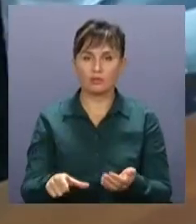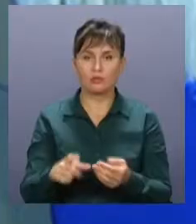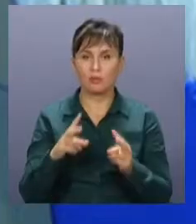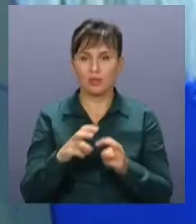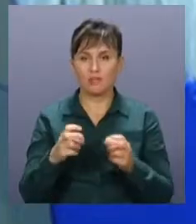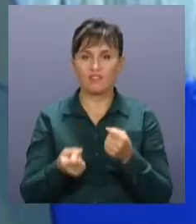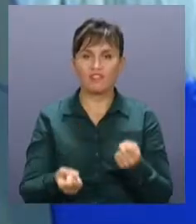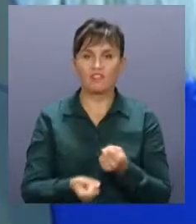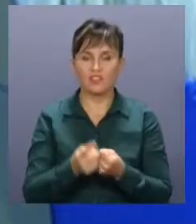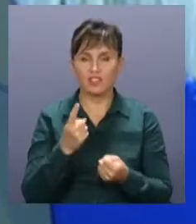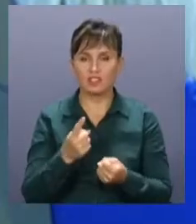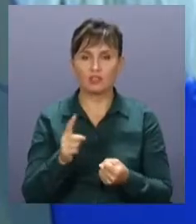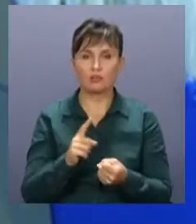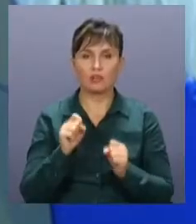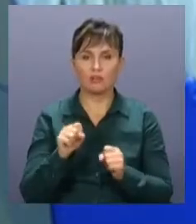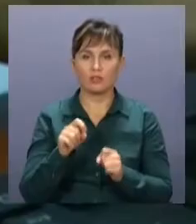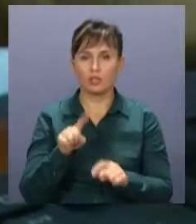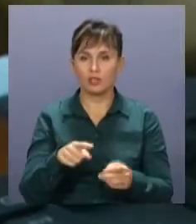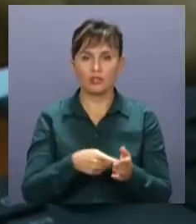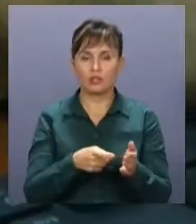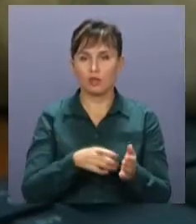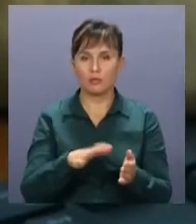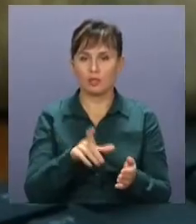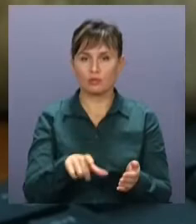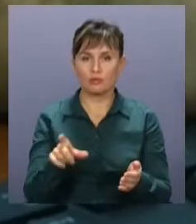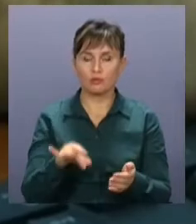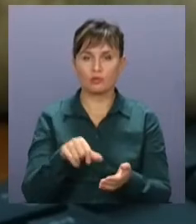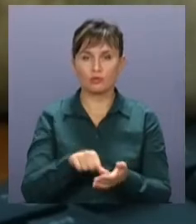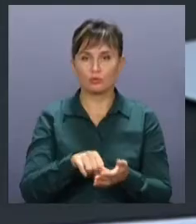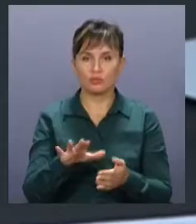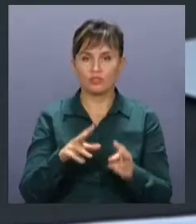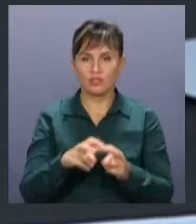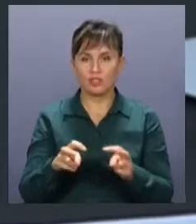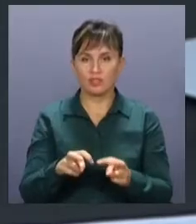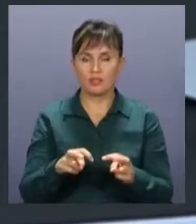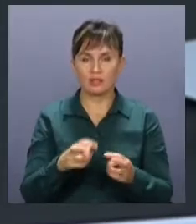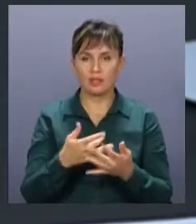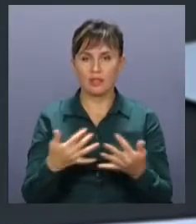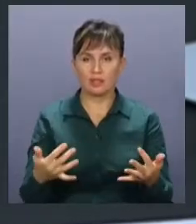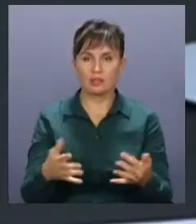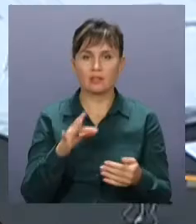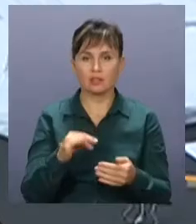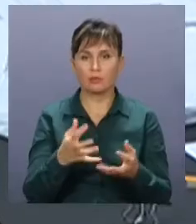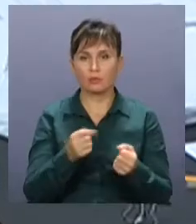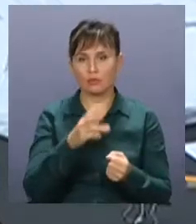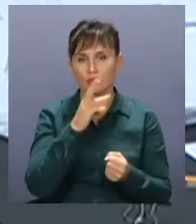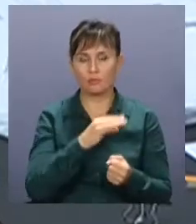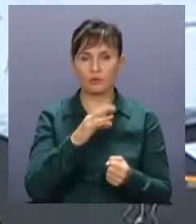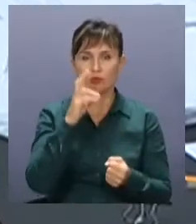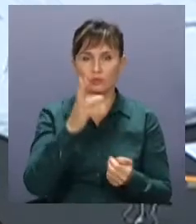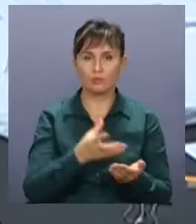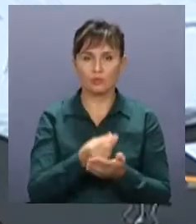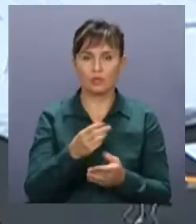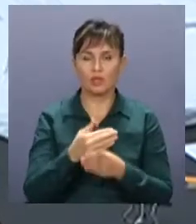проверки выяснилось, что адвокаты даже не допрашивали подозреваемых и не участвовали в следственных экспериментах, хотя получали зарплату из госбюджета